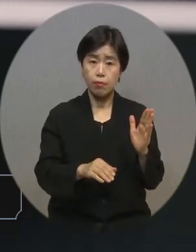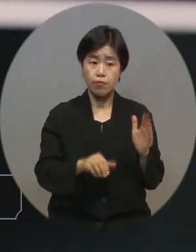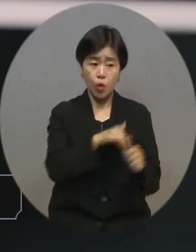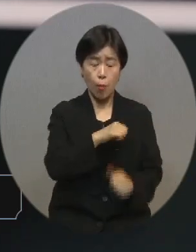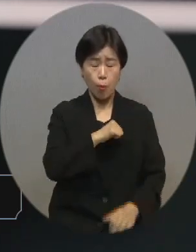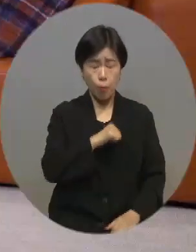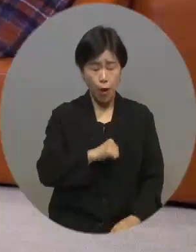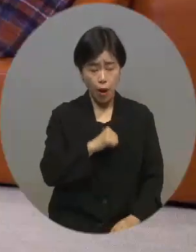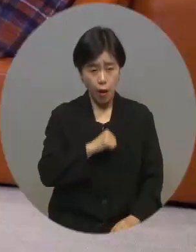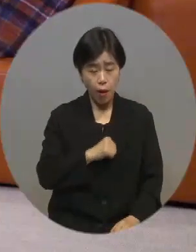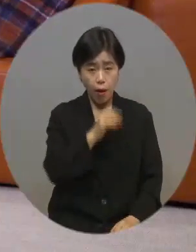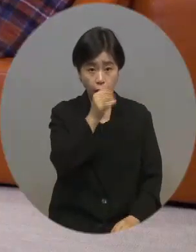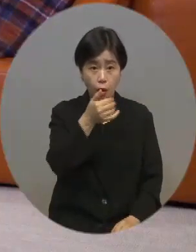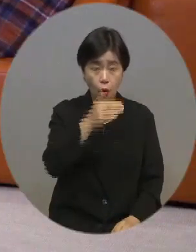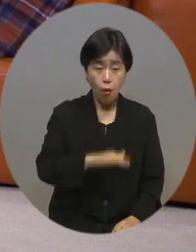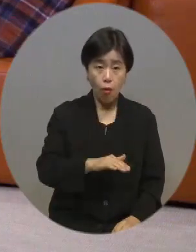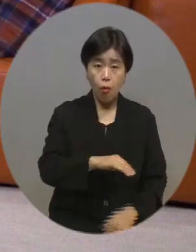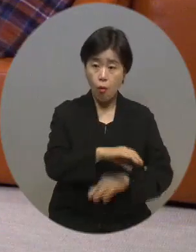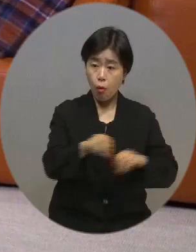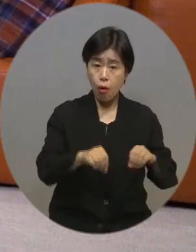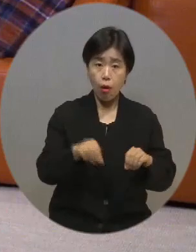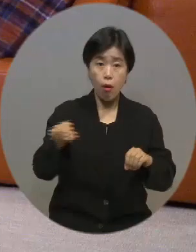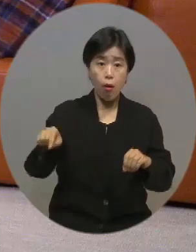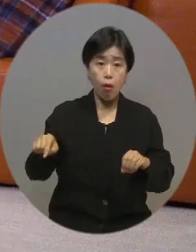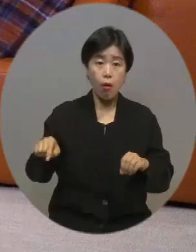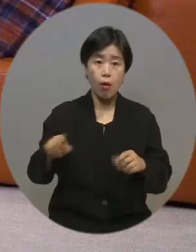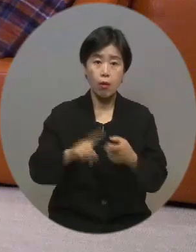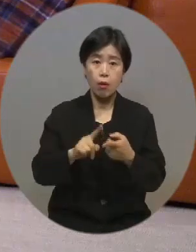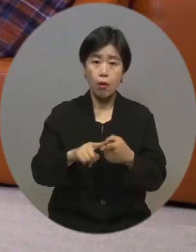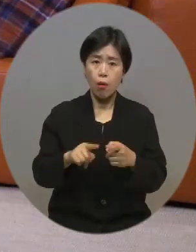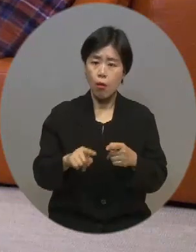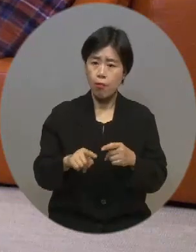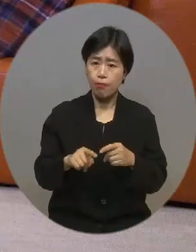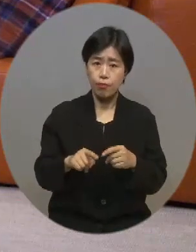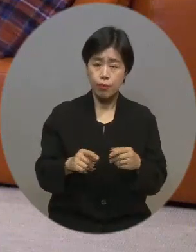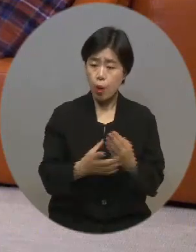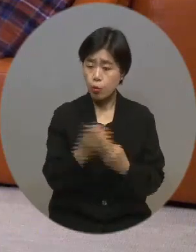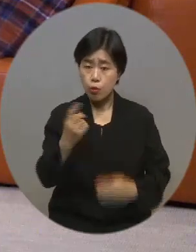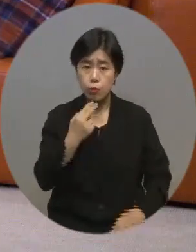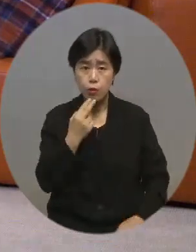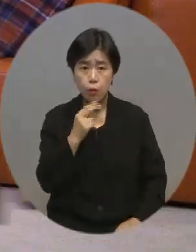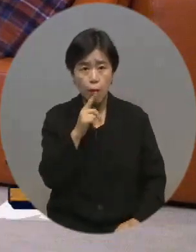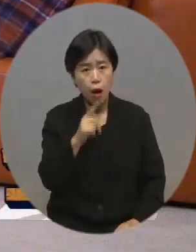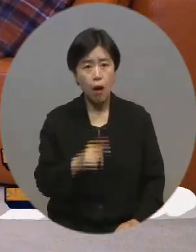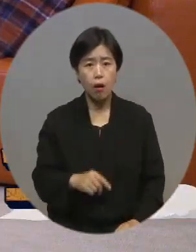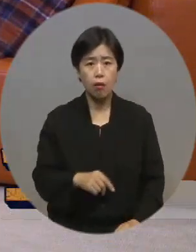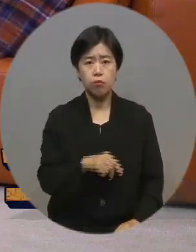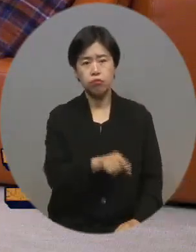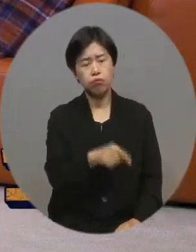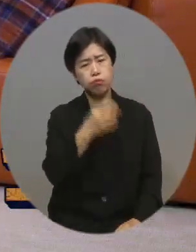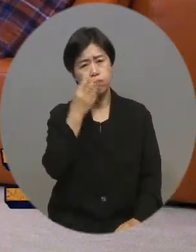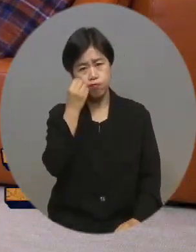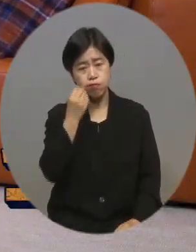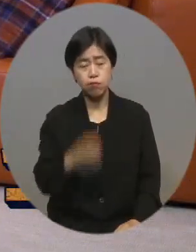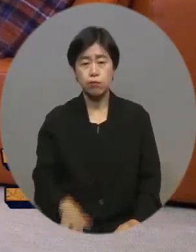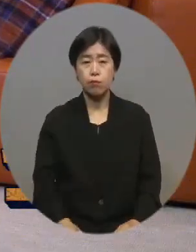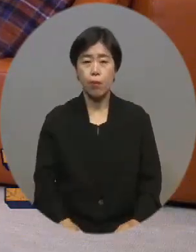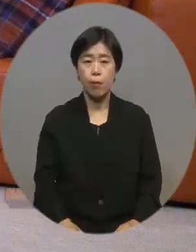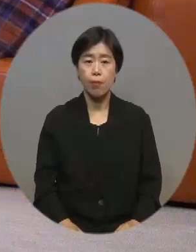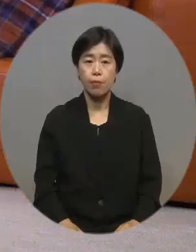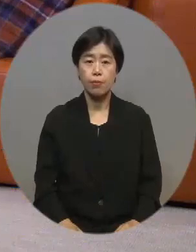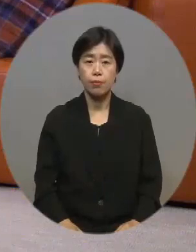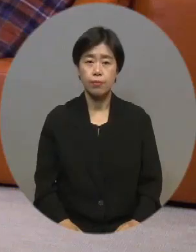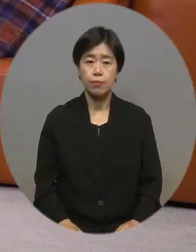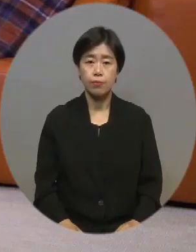그러면은 국가마다 그 존재의 이유가 있잖아요, 정권이. 그 존재의 이유를 지금 스스로 없애버린 거라. 그럼